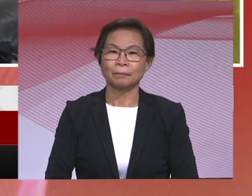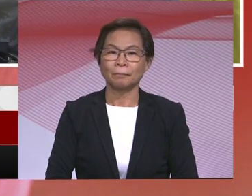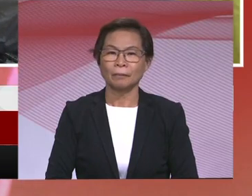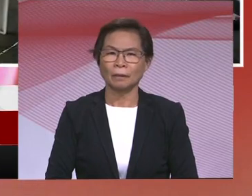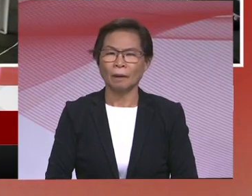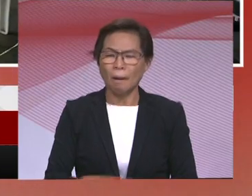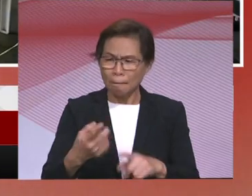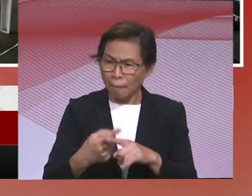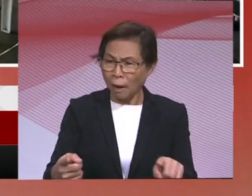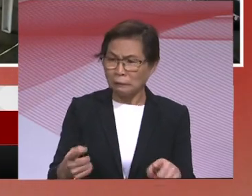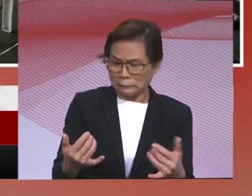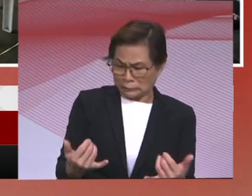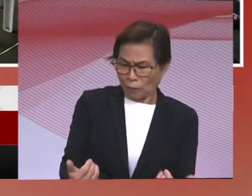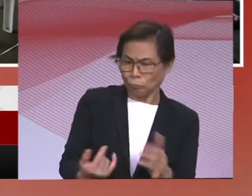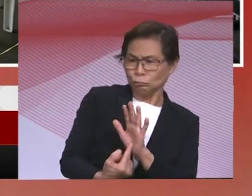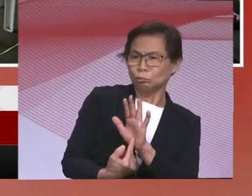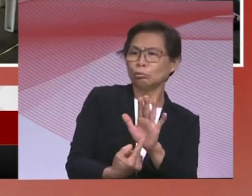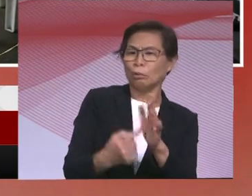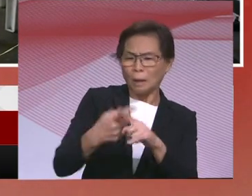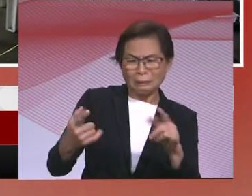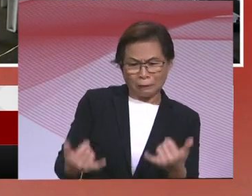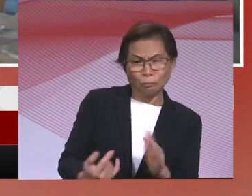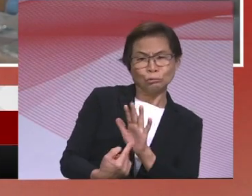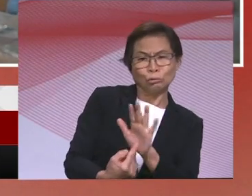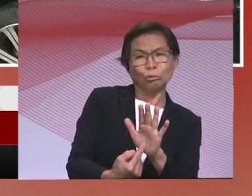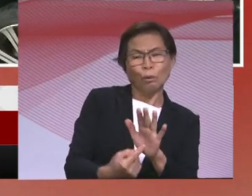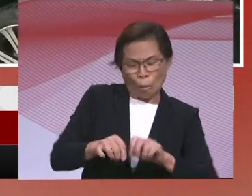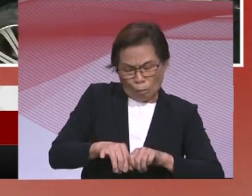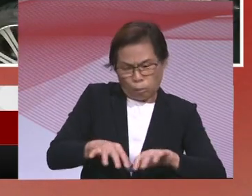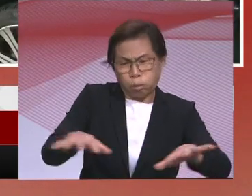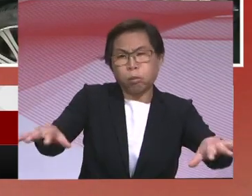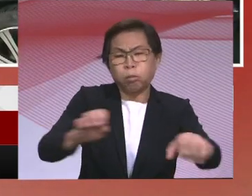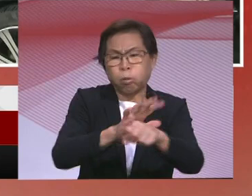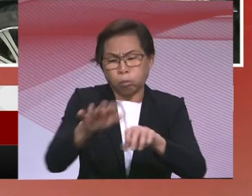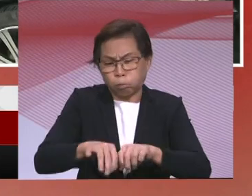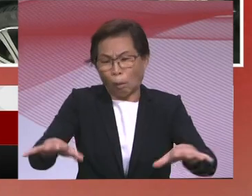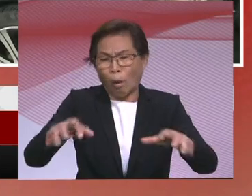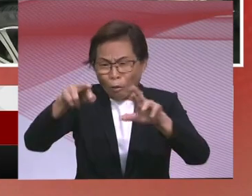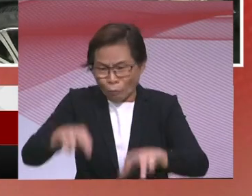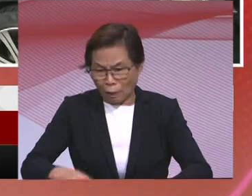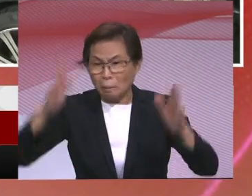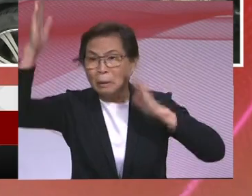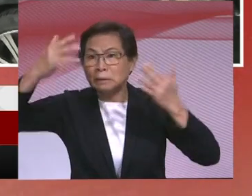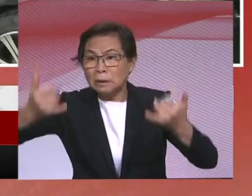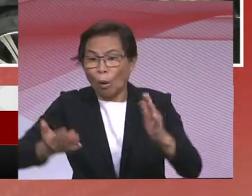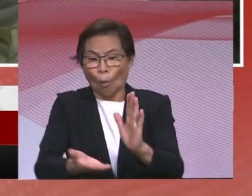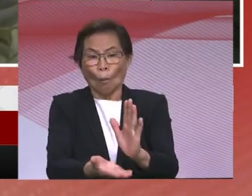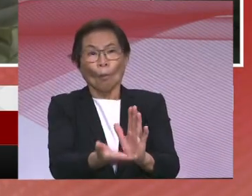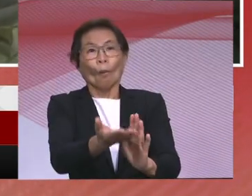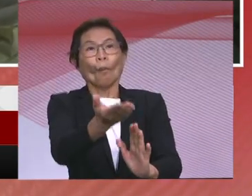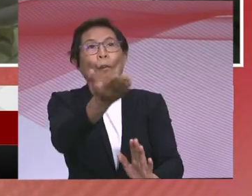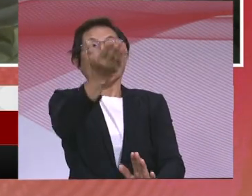namun perkembangan Space menunjukkan jangkitan dalam kalangan warga negara semakin meningkat